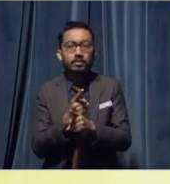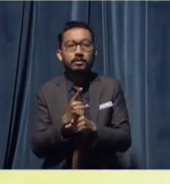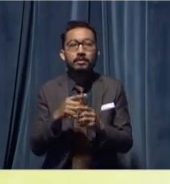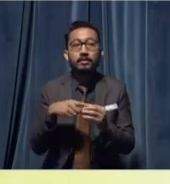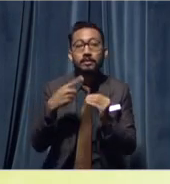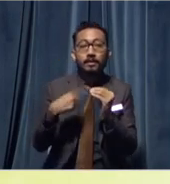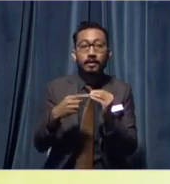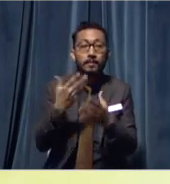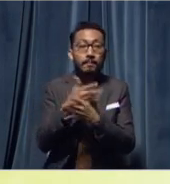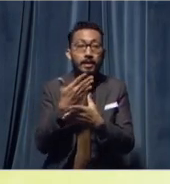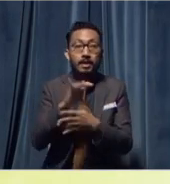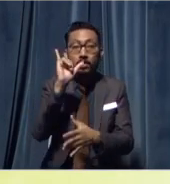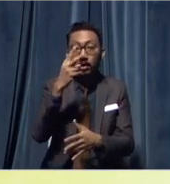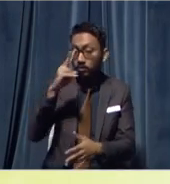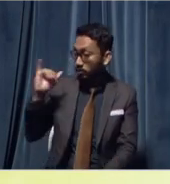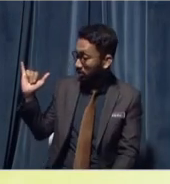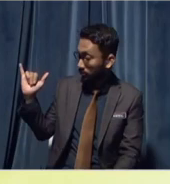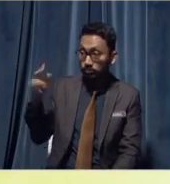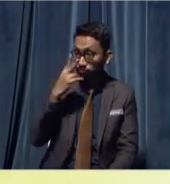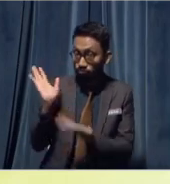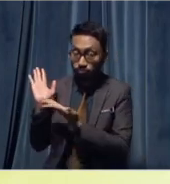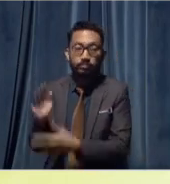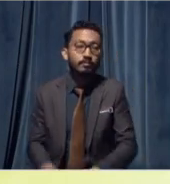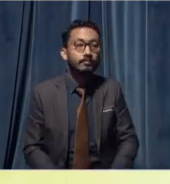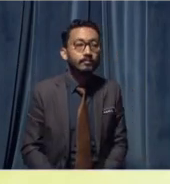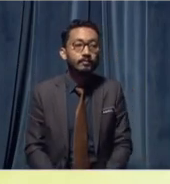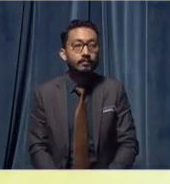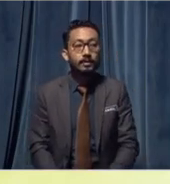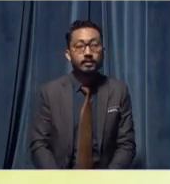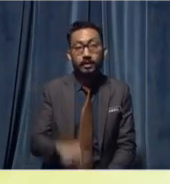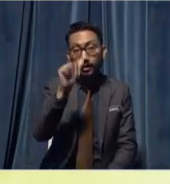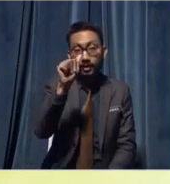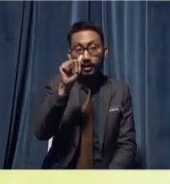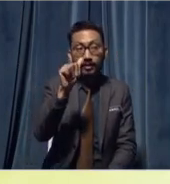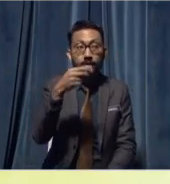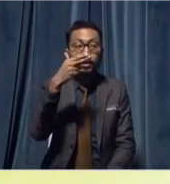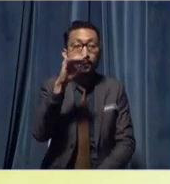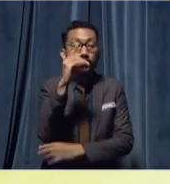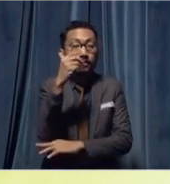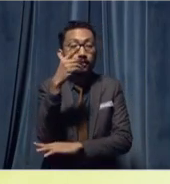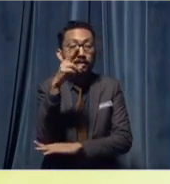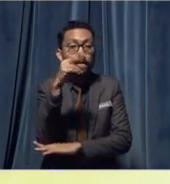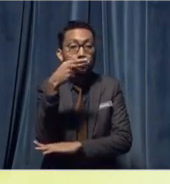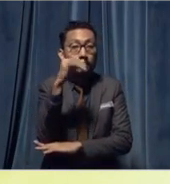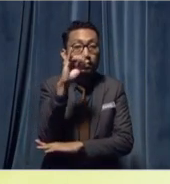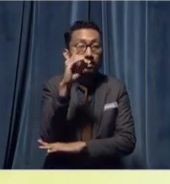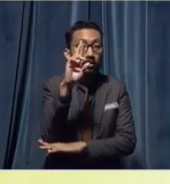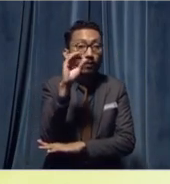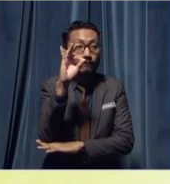betul tentang bahagian Y? A. Hidrofilik.